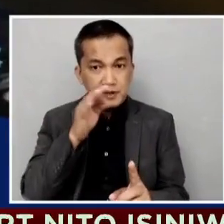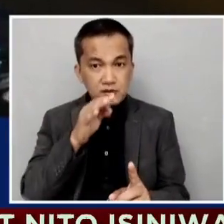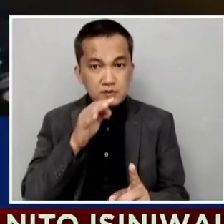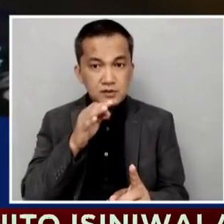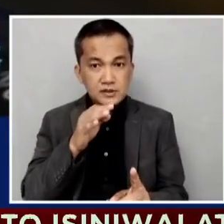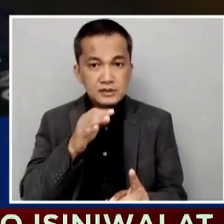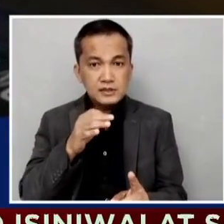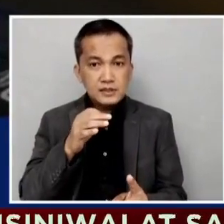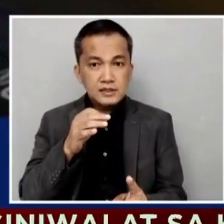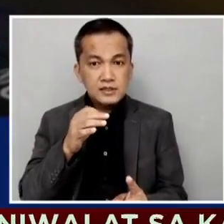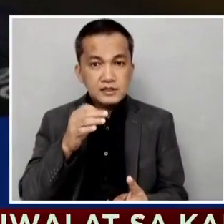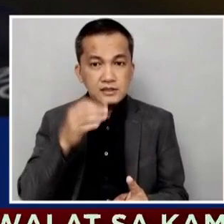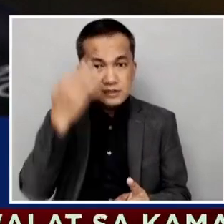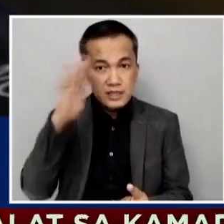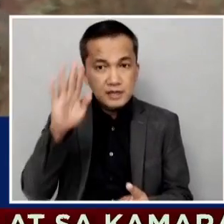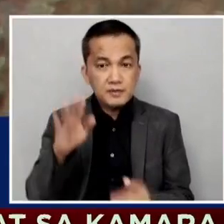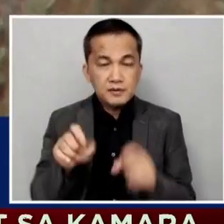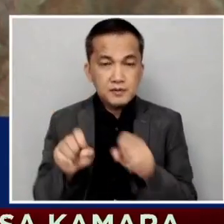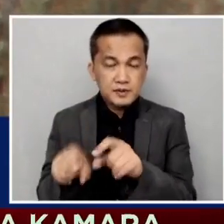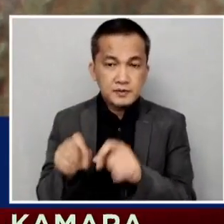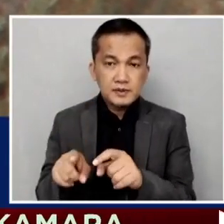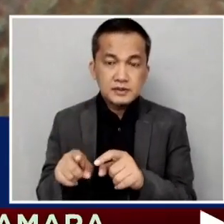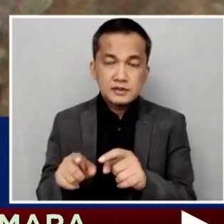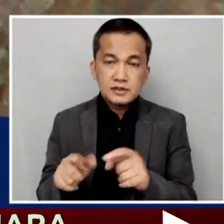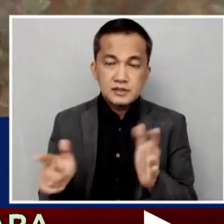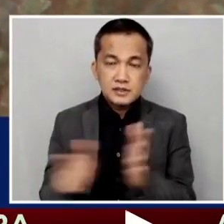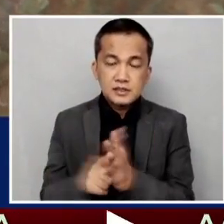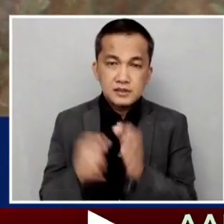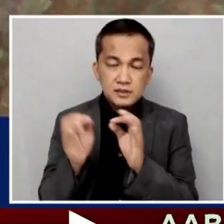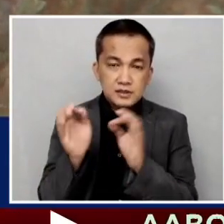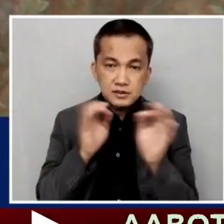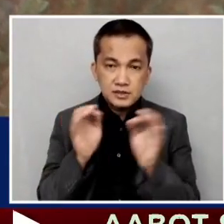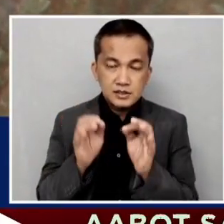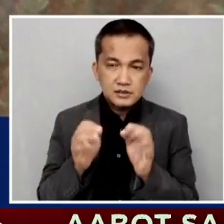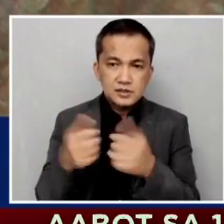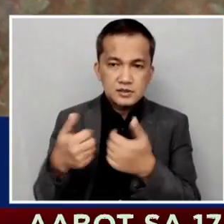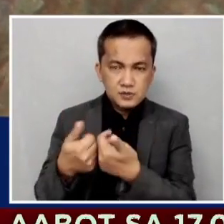ang umano'y pagbebenta ng illegal na droga ng